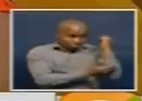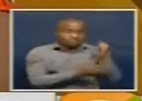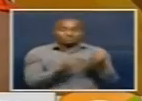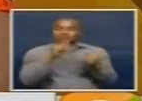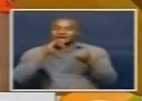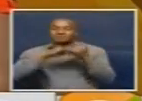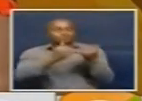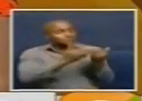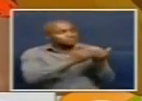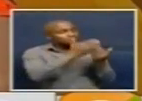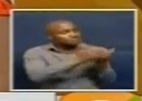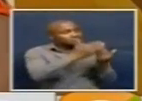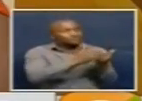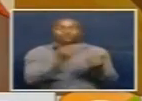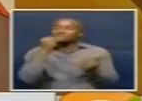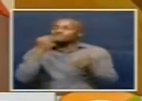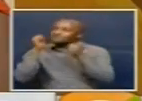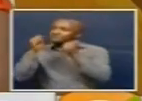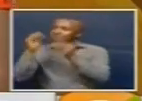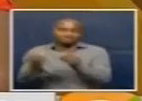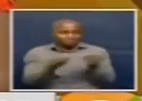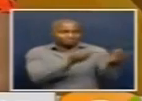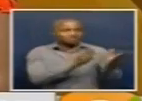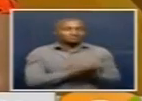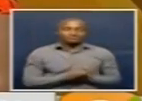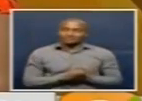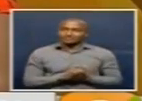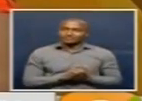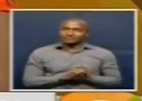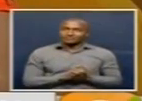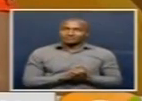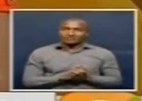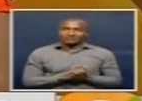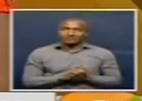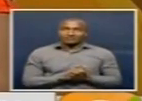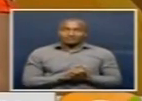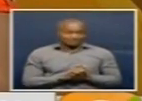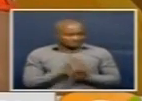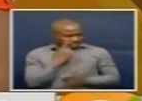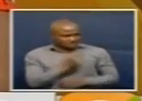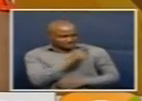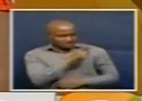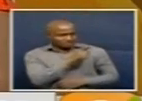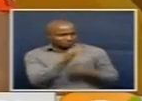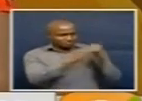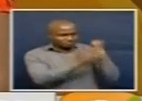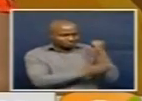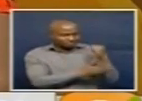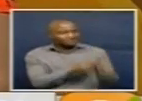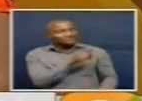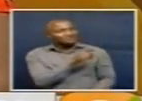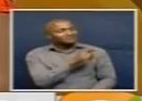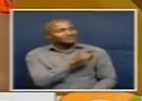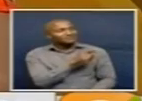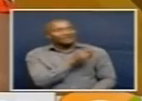aangalie chakula bora cha kumpa huyo mke wake. Na ukiwa umemwona mke mjamzito usimchukulie, yani